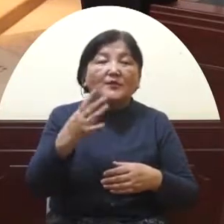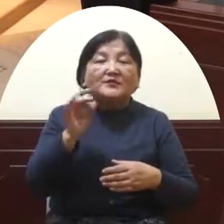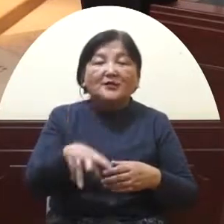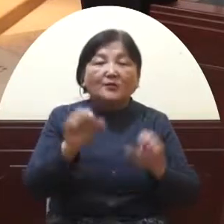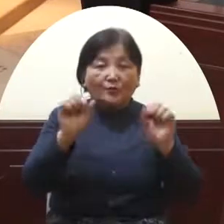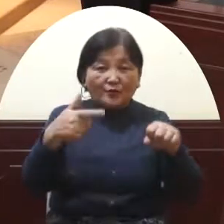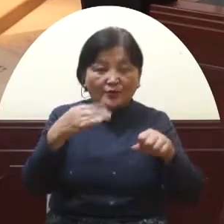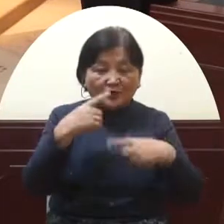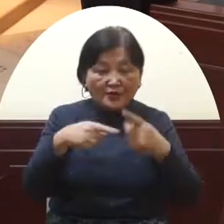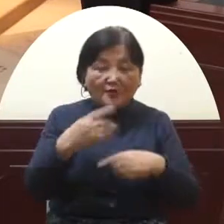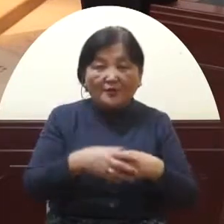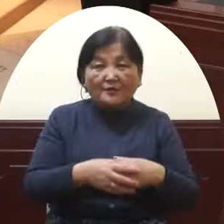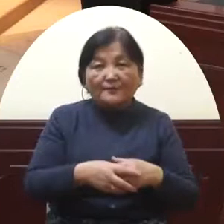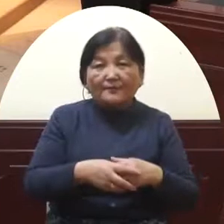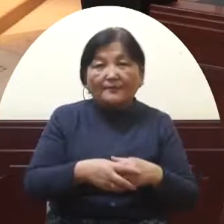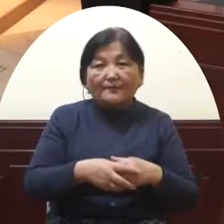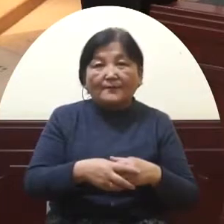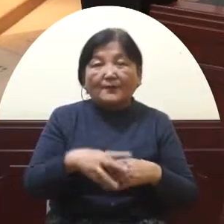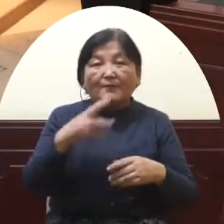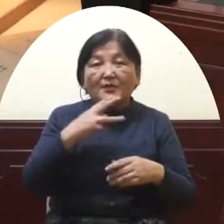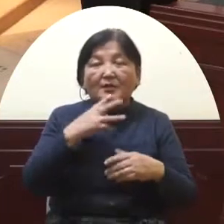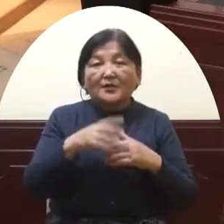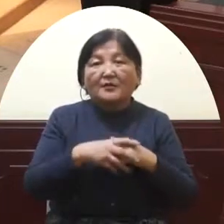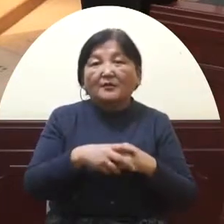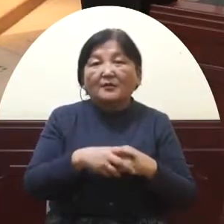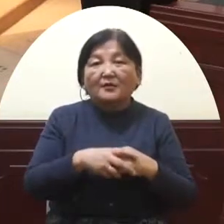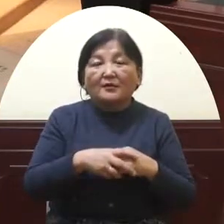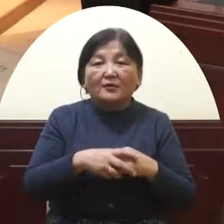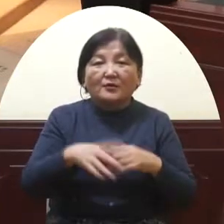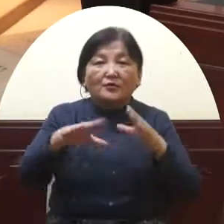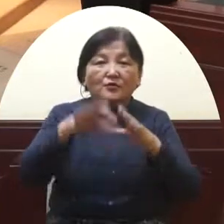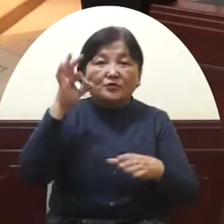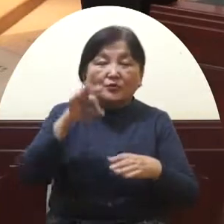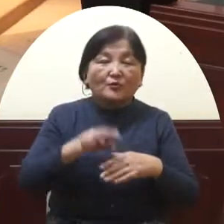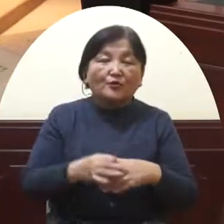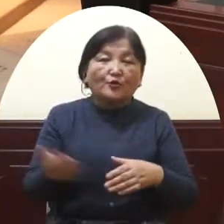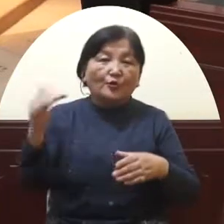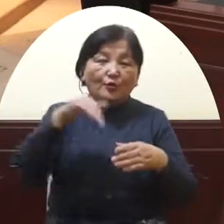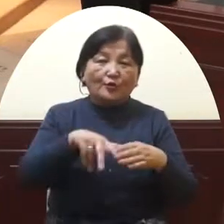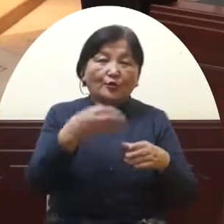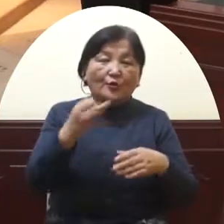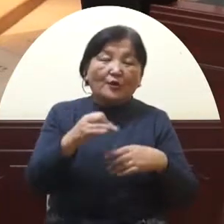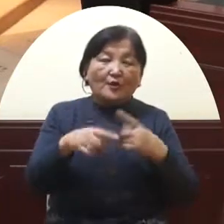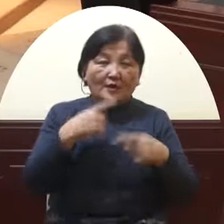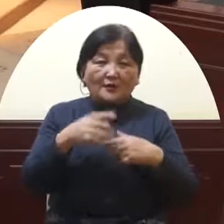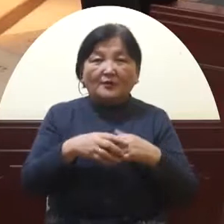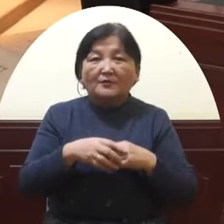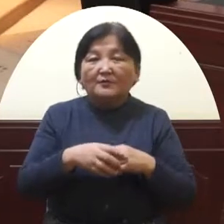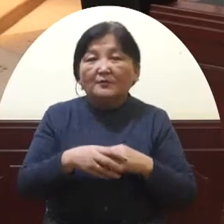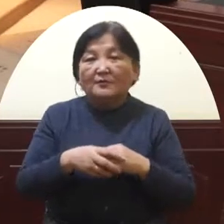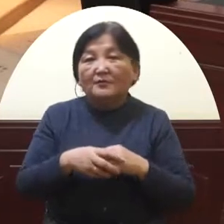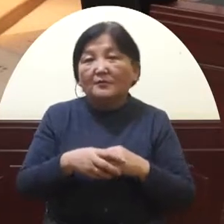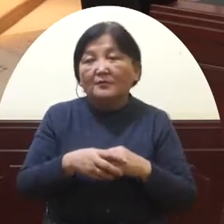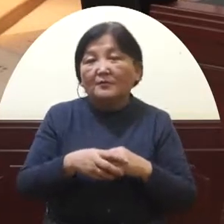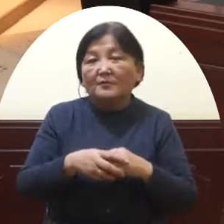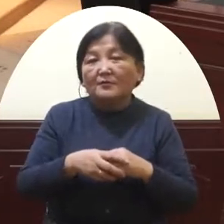байдаг. Эхлээд бол сонгууль гол шийдүүлдэг. За мэдээж бол яг сонгуул сонголт хэлтэй холбоотой асуудал байна. Одоо хууль